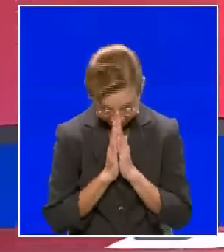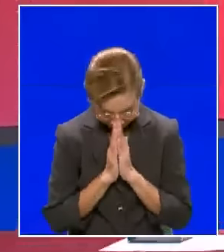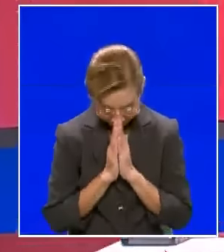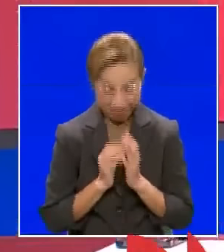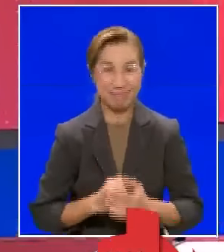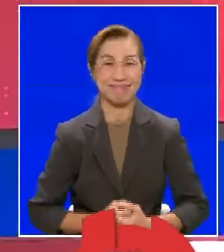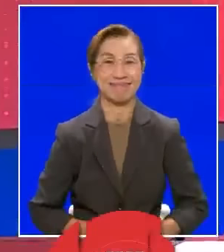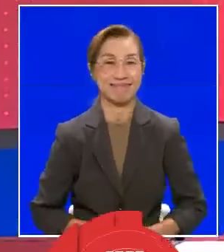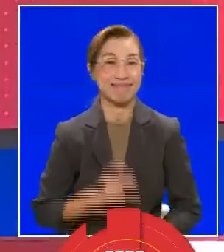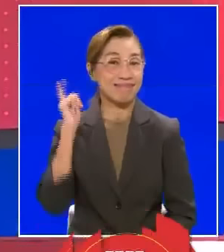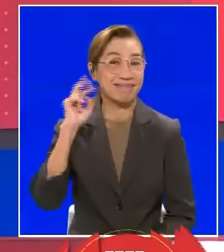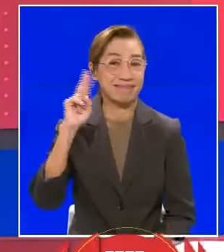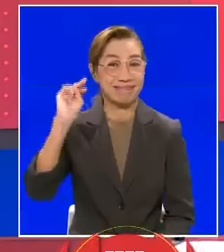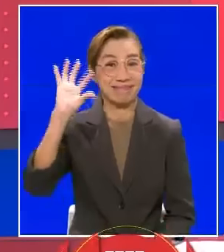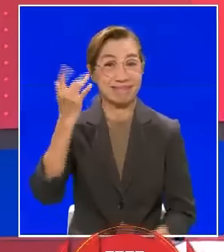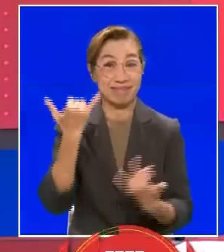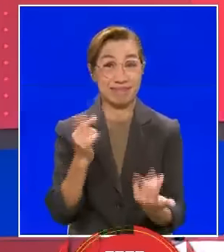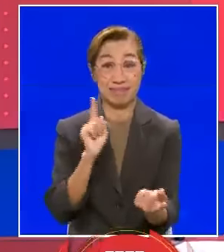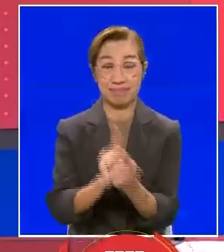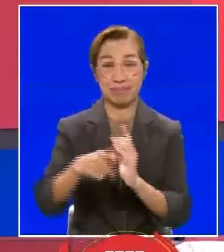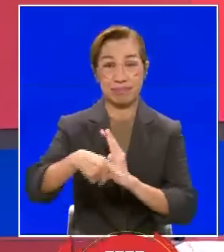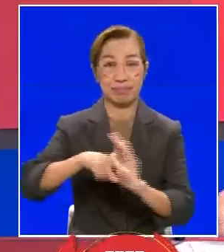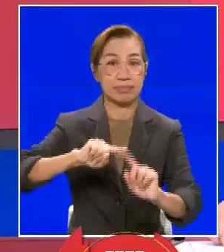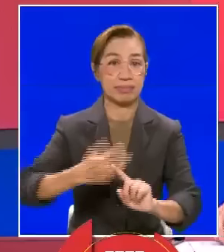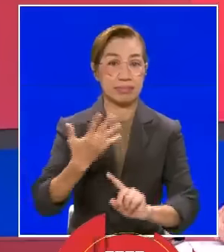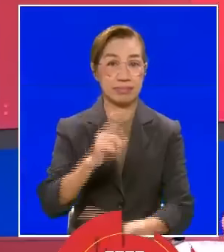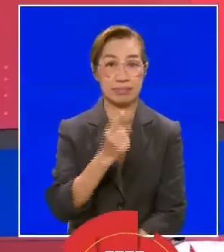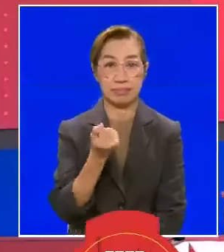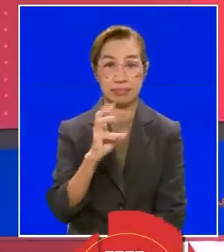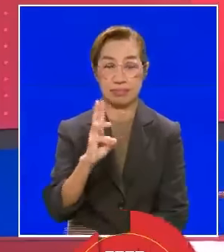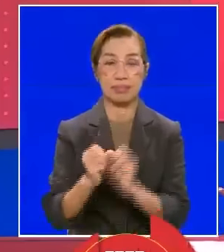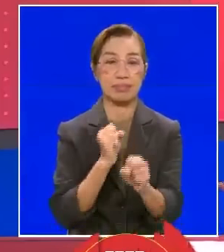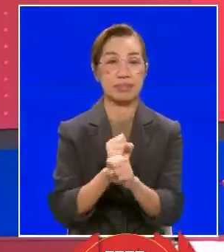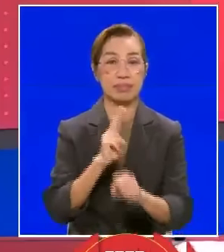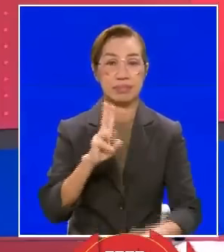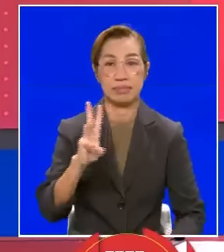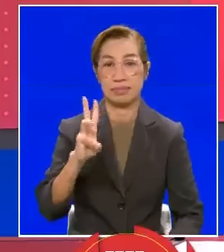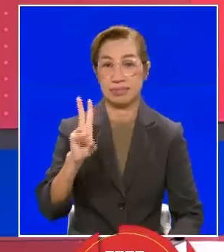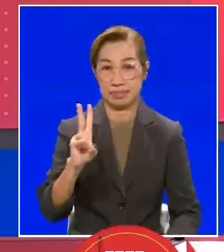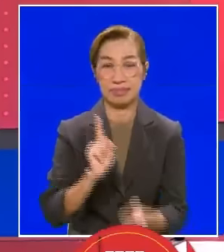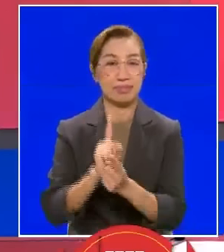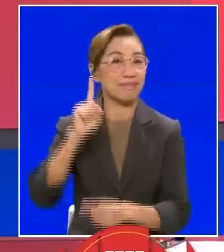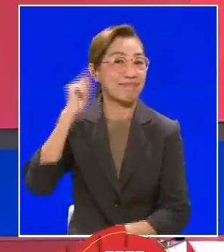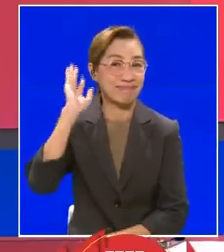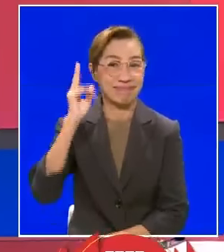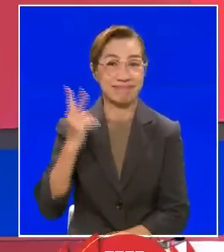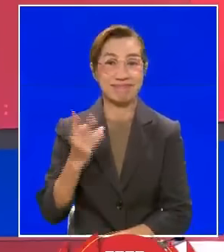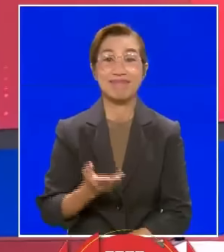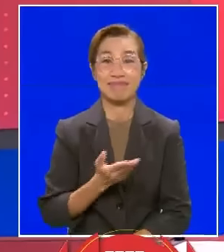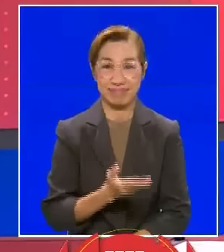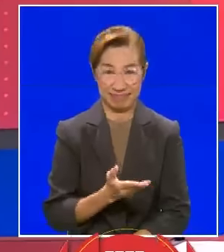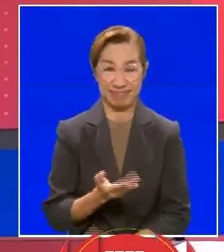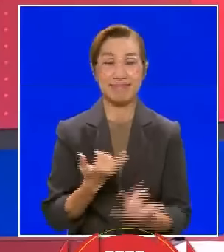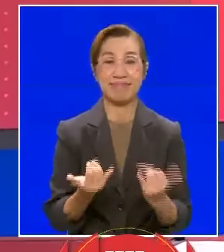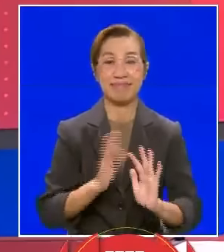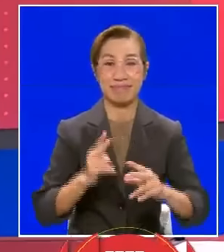สวัสดีครับ สวัสดีค่ะข่าวเที่ยงเนชั่นวันนี้พฤหัสบดีที่16พฤษภาคม2567อยู่กับคุณอองอธิชาติวงศ์วุฒิวัฒน์ดิฉันหน่อยเพ็ญพัน